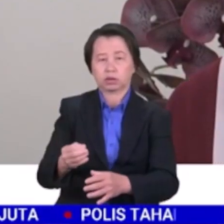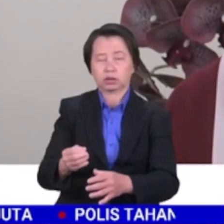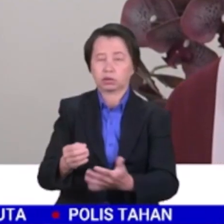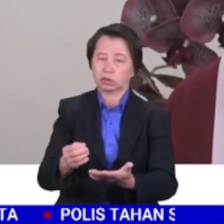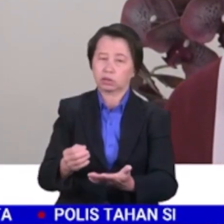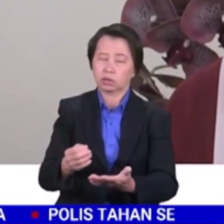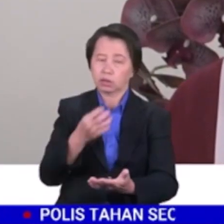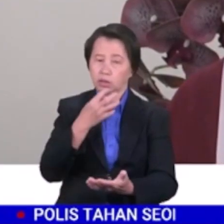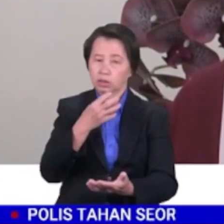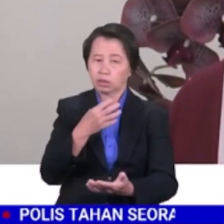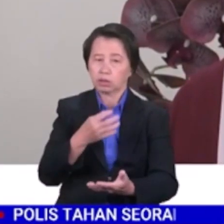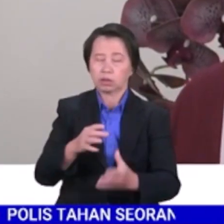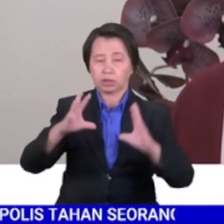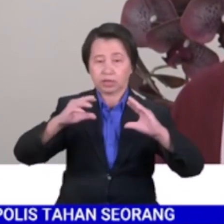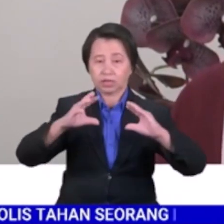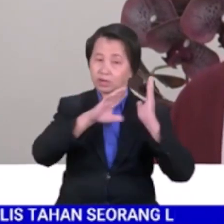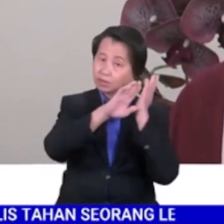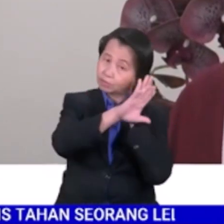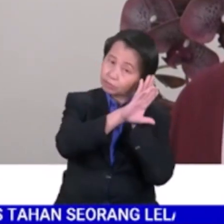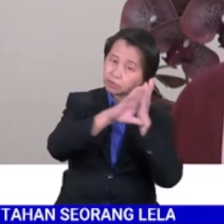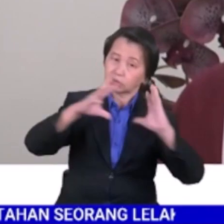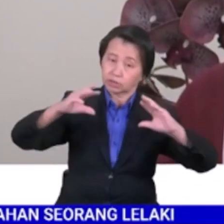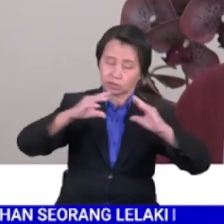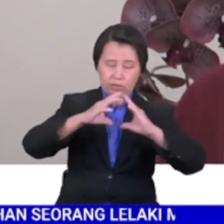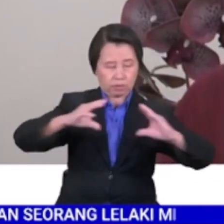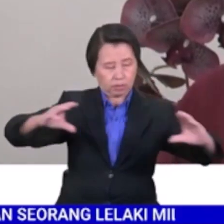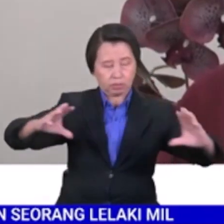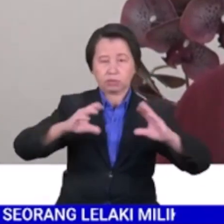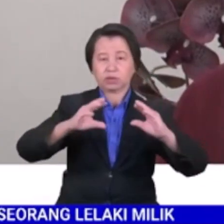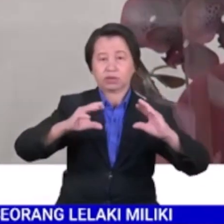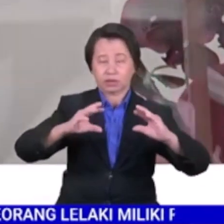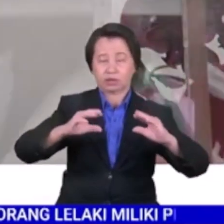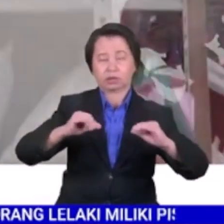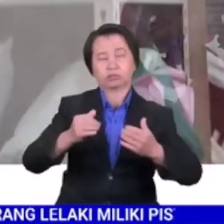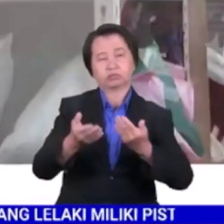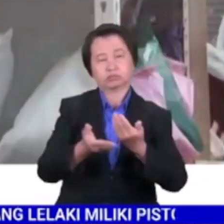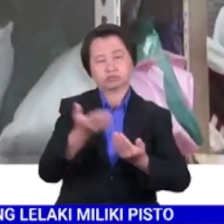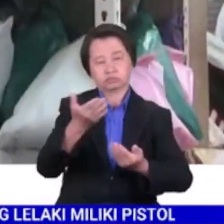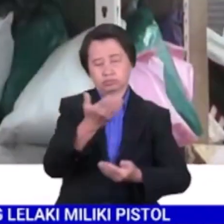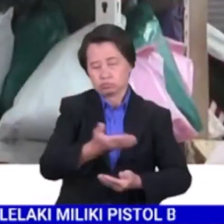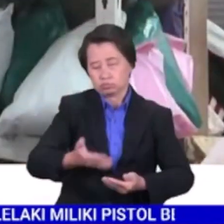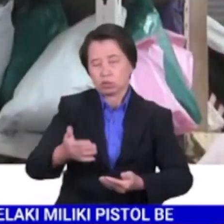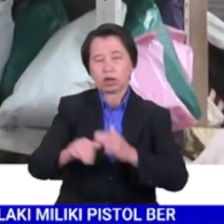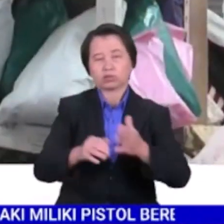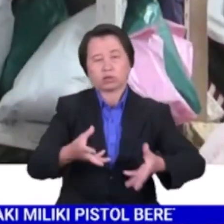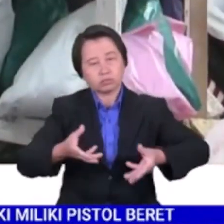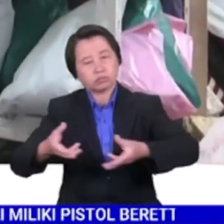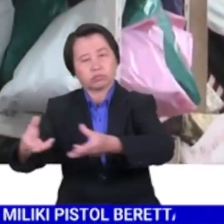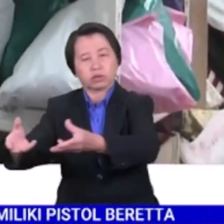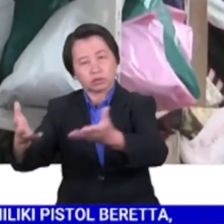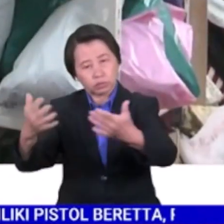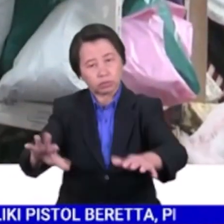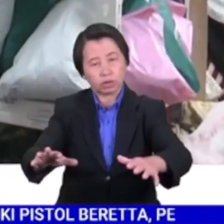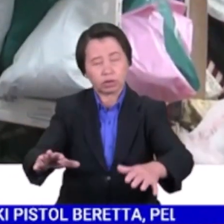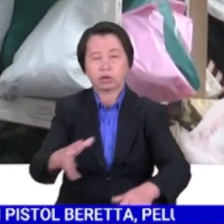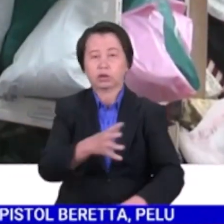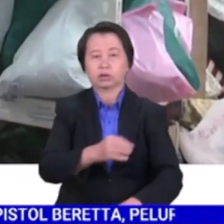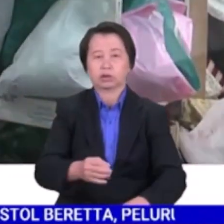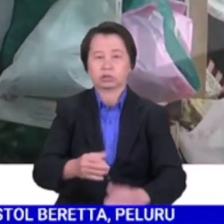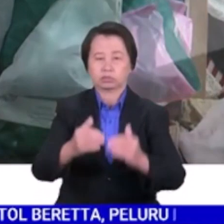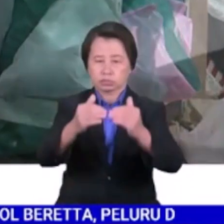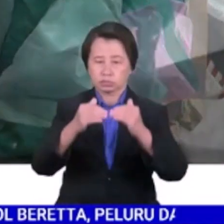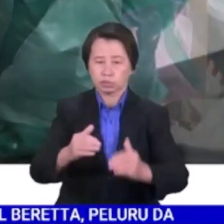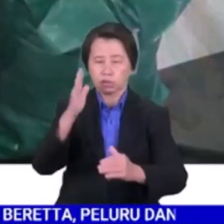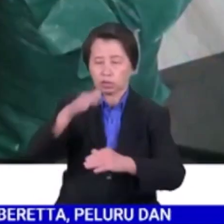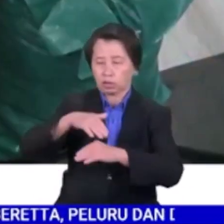berunsurkan tilam dan sebagainya lah, kelengkapan kemudahan asas. Jadi untuk yang seterusnya kita akan